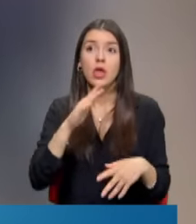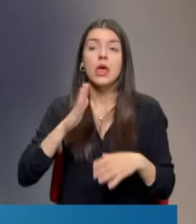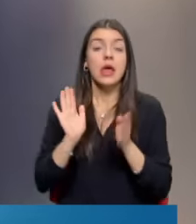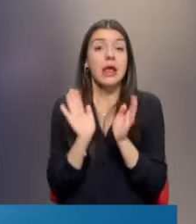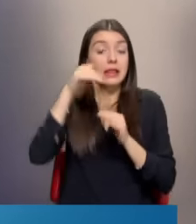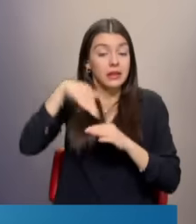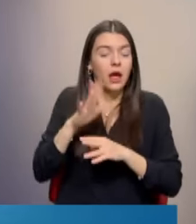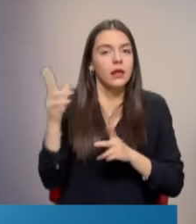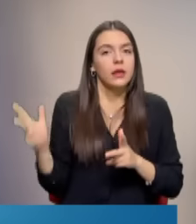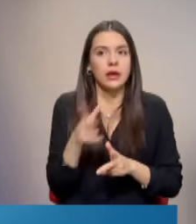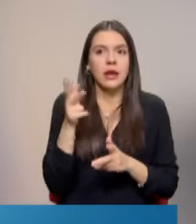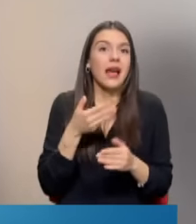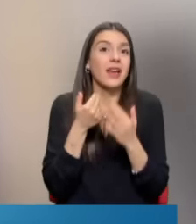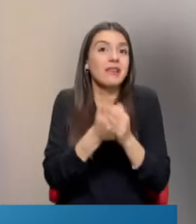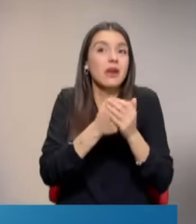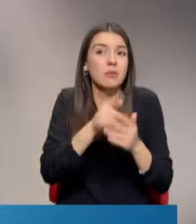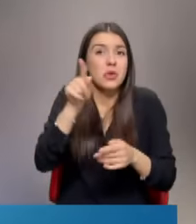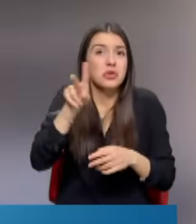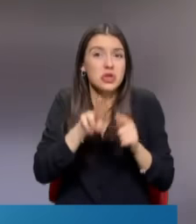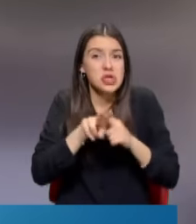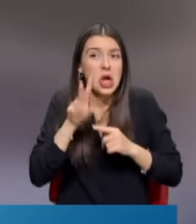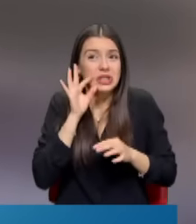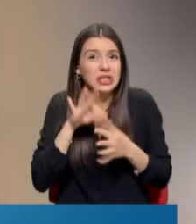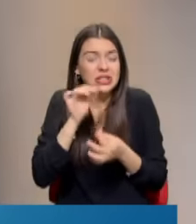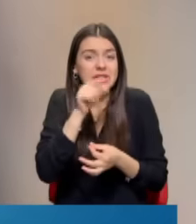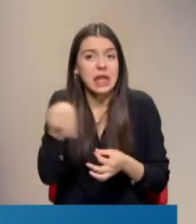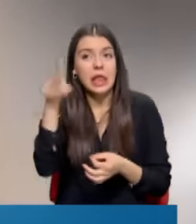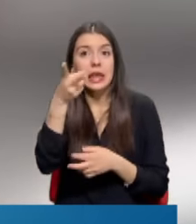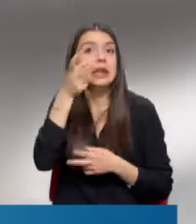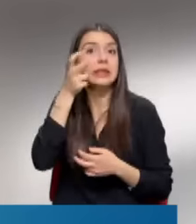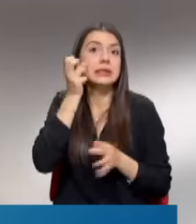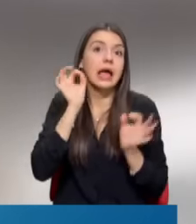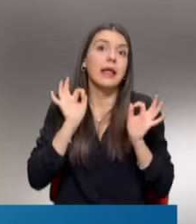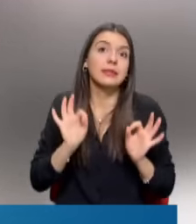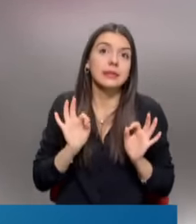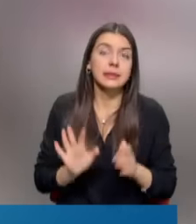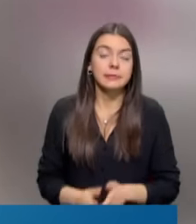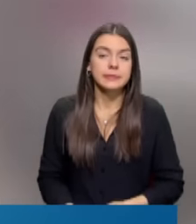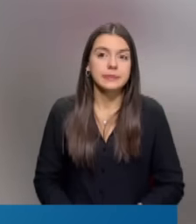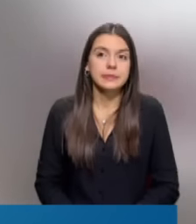çeken feribottaki yolcular korku dolu 2 saat geçirdi.